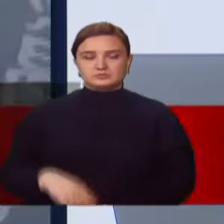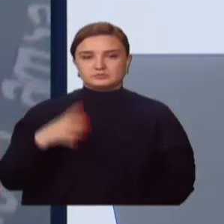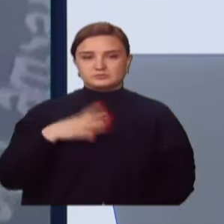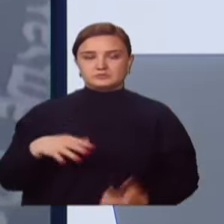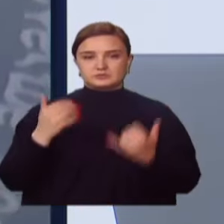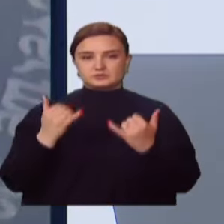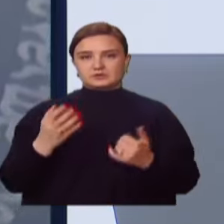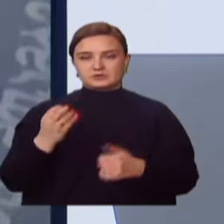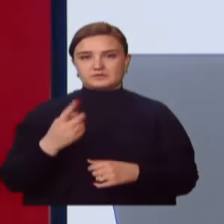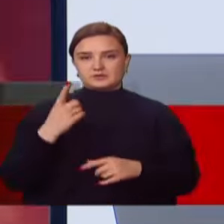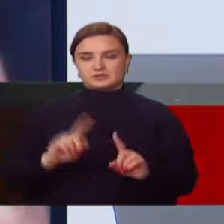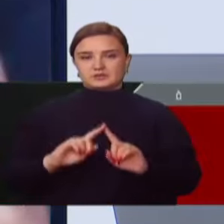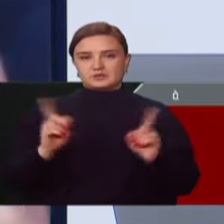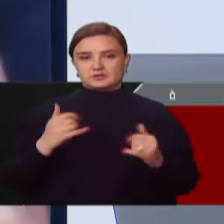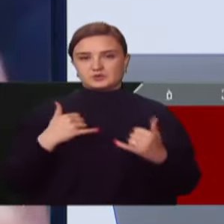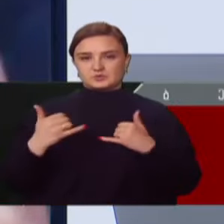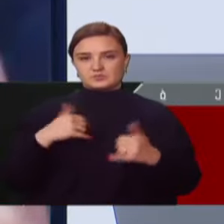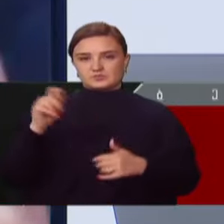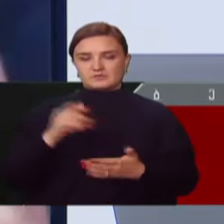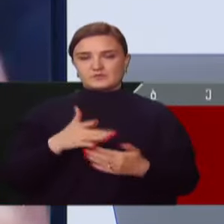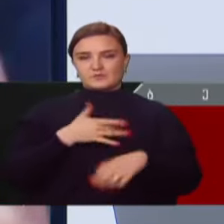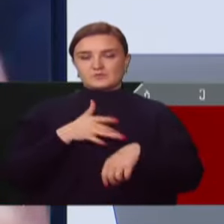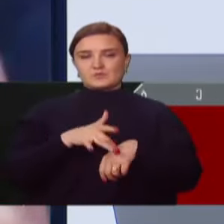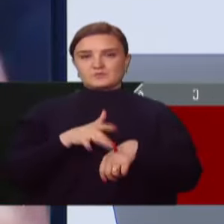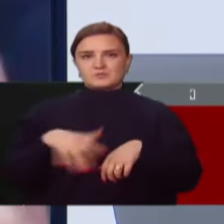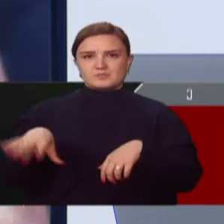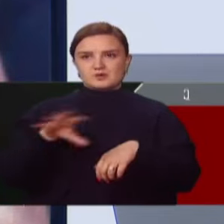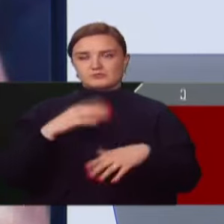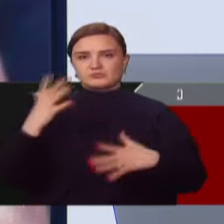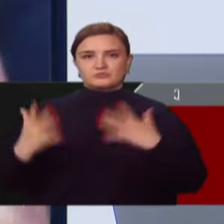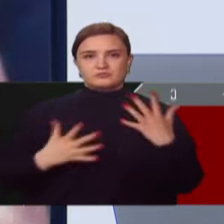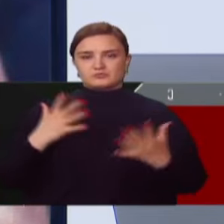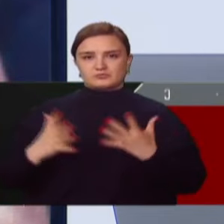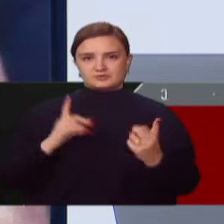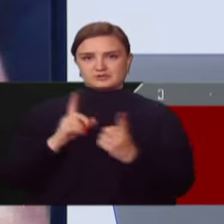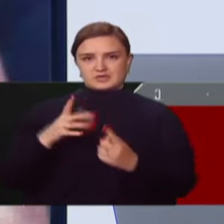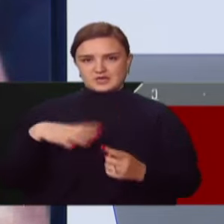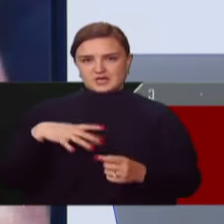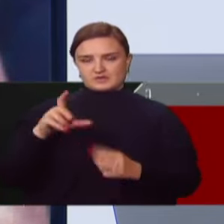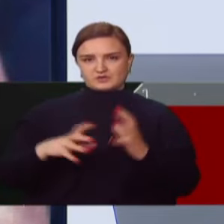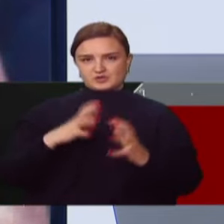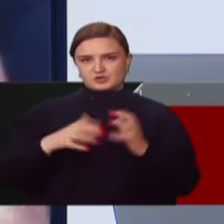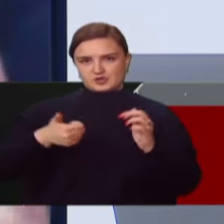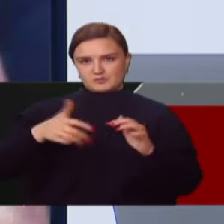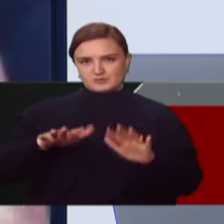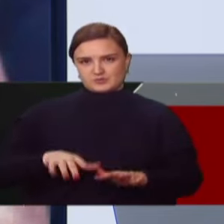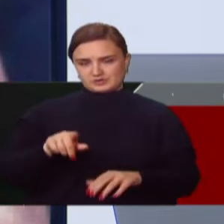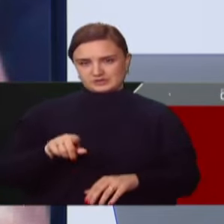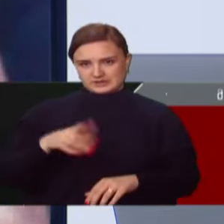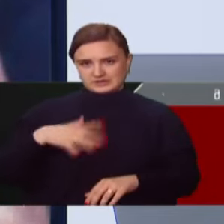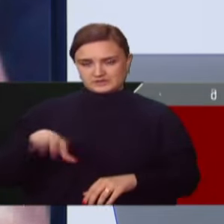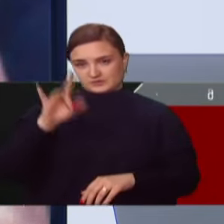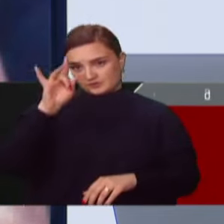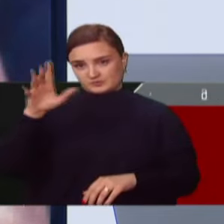საქართველოს დღეს კიდევ ერთი განსაკუთრებული სტუმარი ხავს გულშემატკივართა ემოციური შეხვედრა UFC-ს ქართულ ჩემპიონთან. ილია თოფურია საქართველოსია